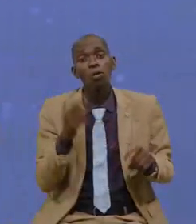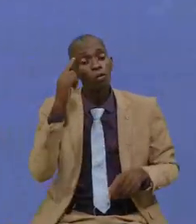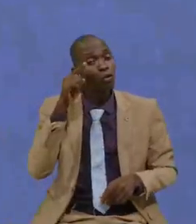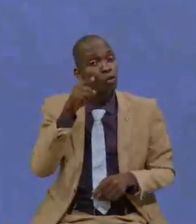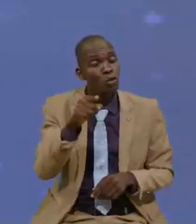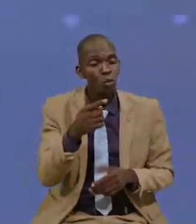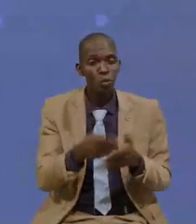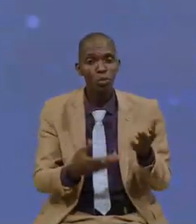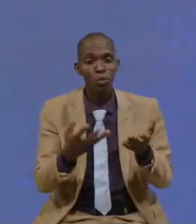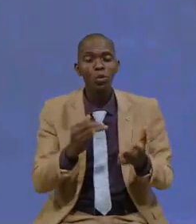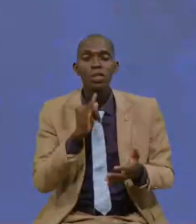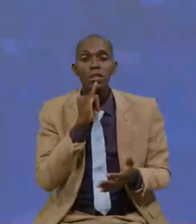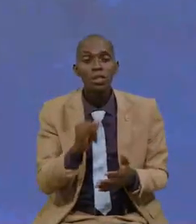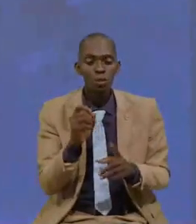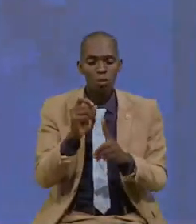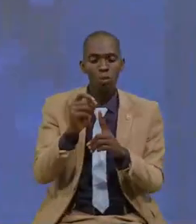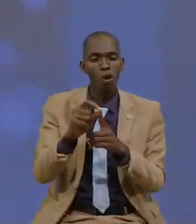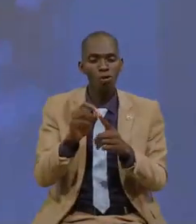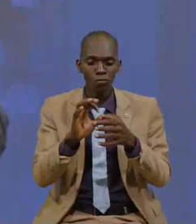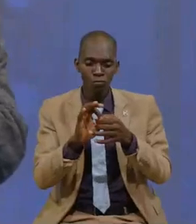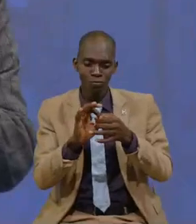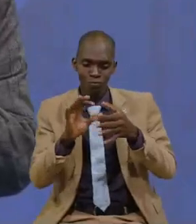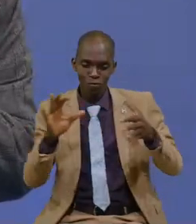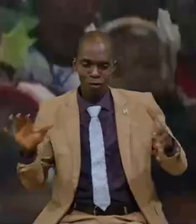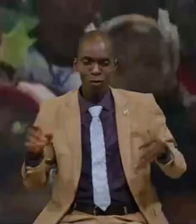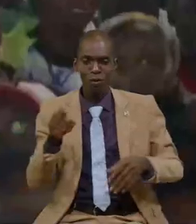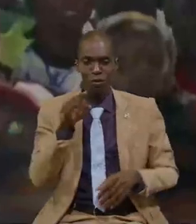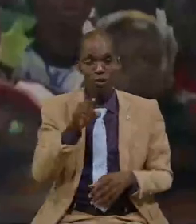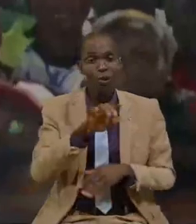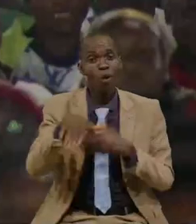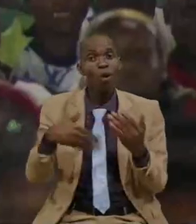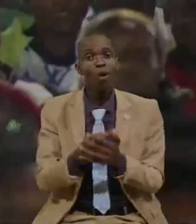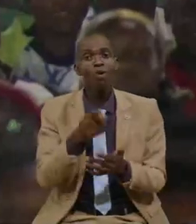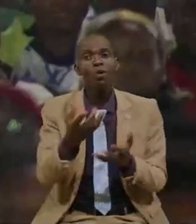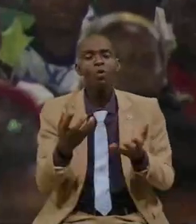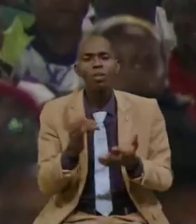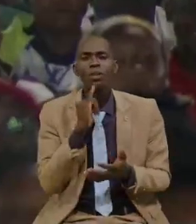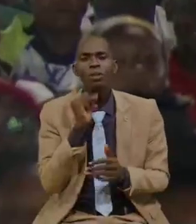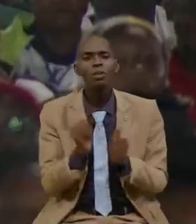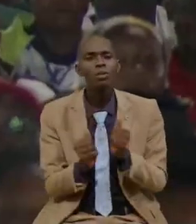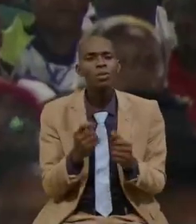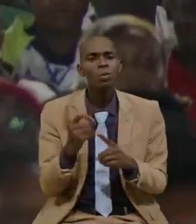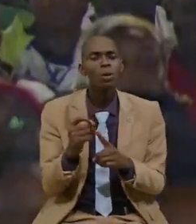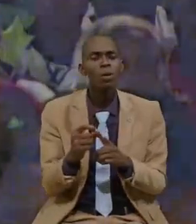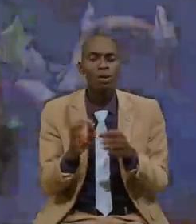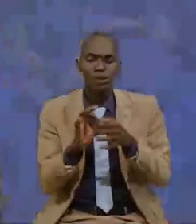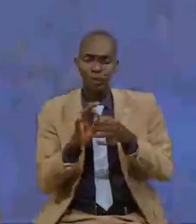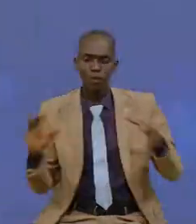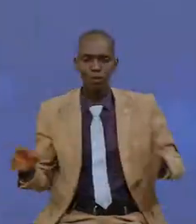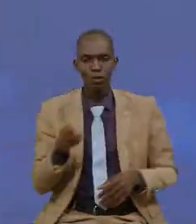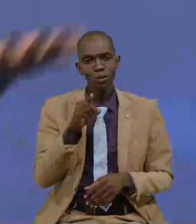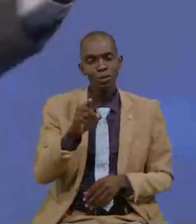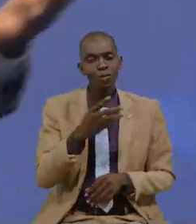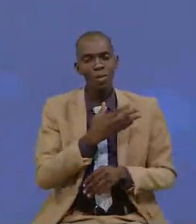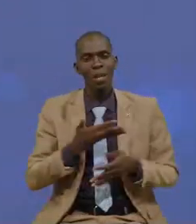la théologie avec leur manière de prêcher. Mais tout ce que vous voulez, c'est d'être délié et d'être libéré. Tout